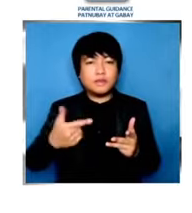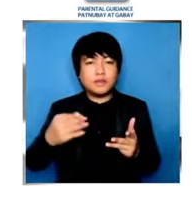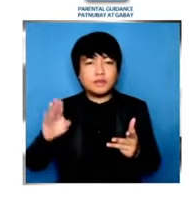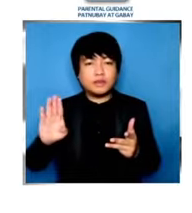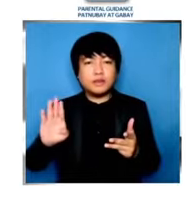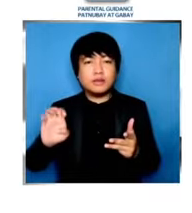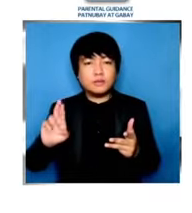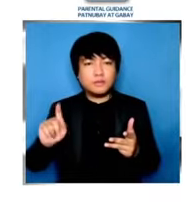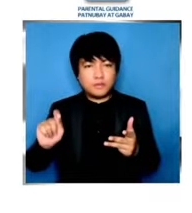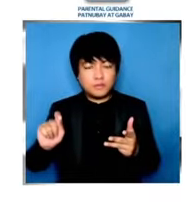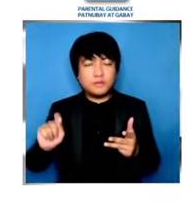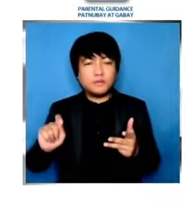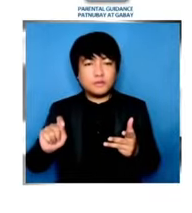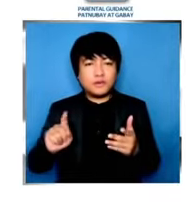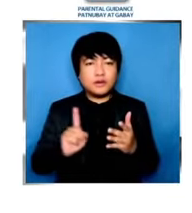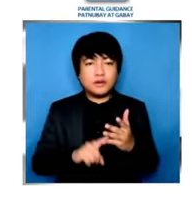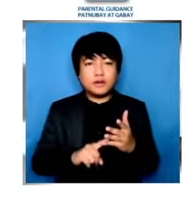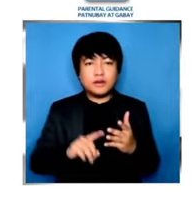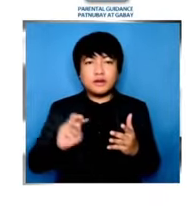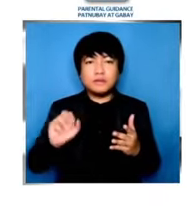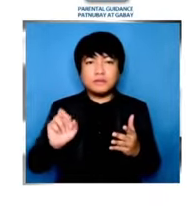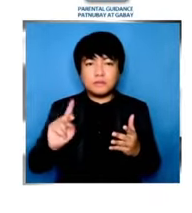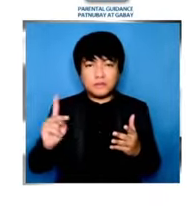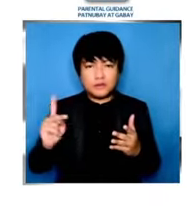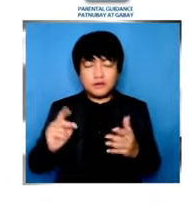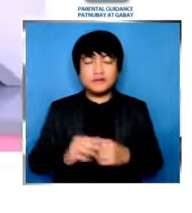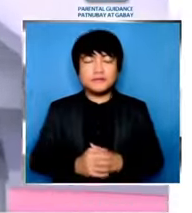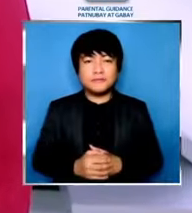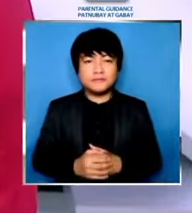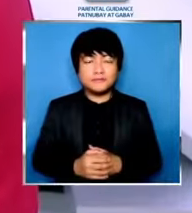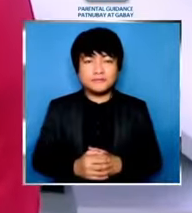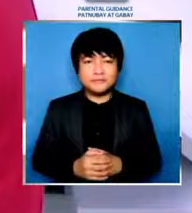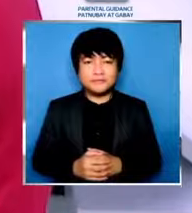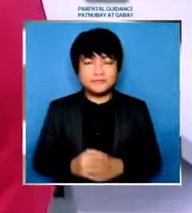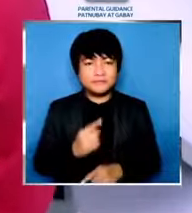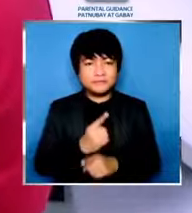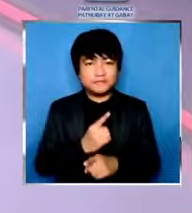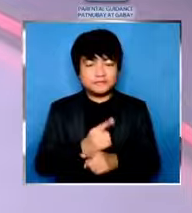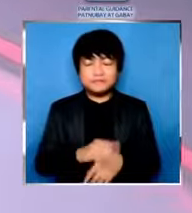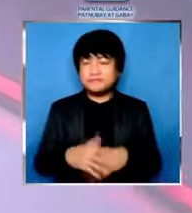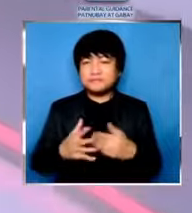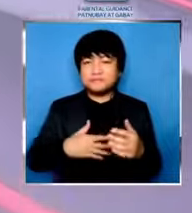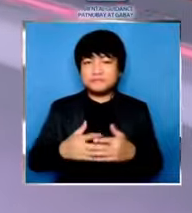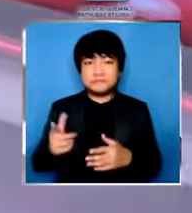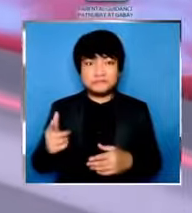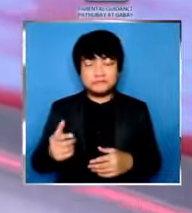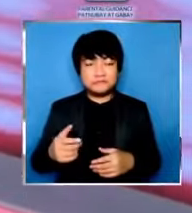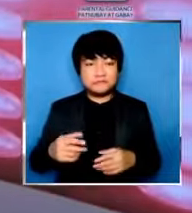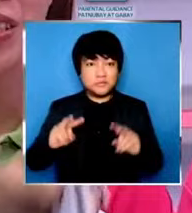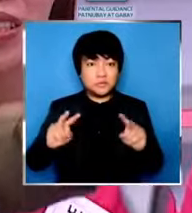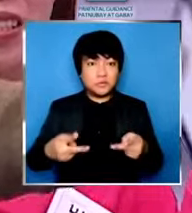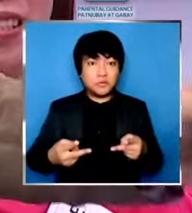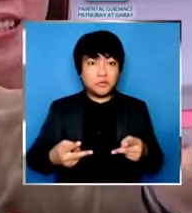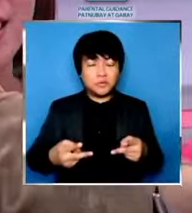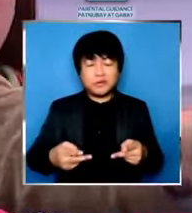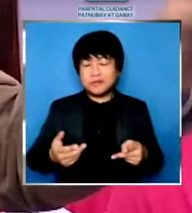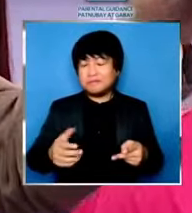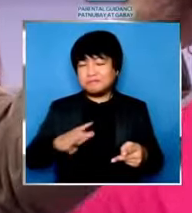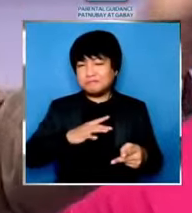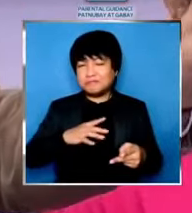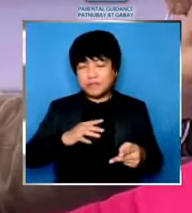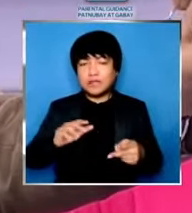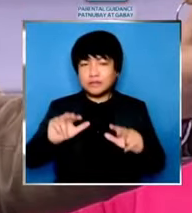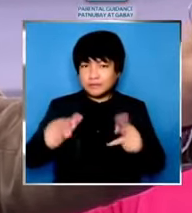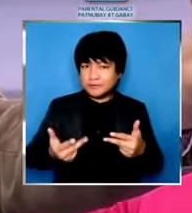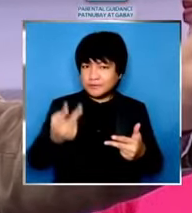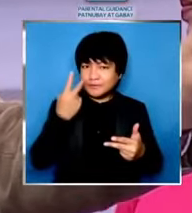hindi Big Bird. At saka si Mark Gordon. Oh, yun. Di bale, wala kayo napanalunan sa round na to, pero di bale, pwede pang manalo itong pangatlo natin.